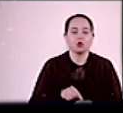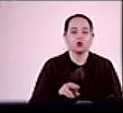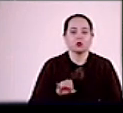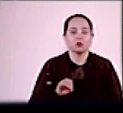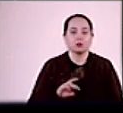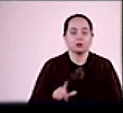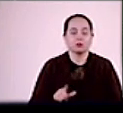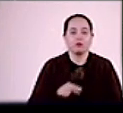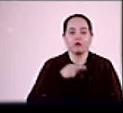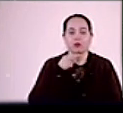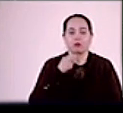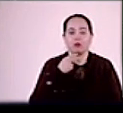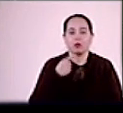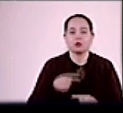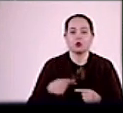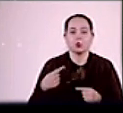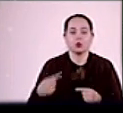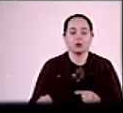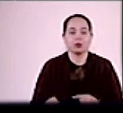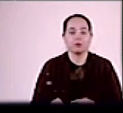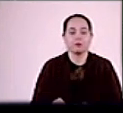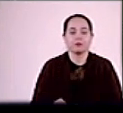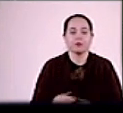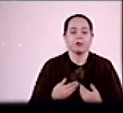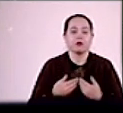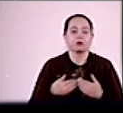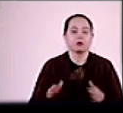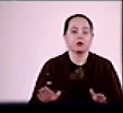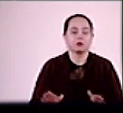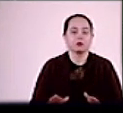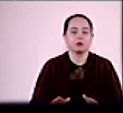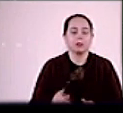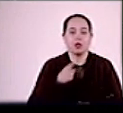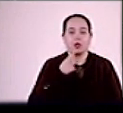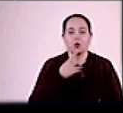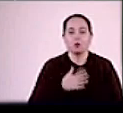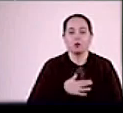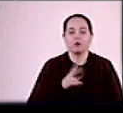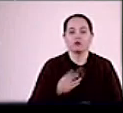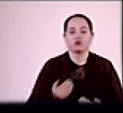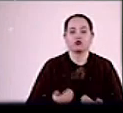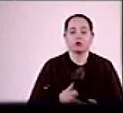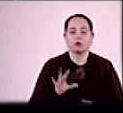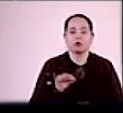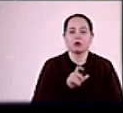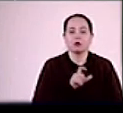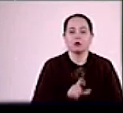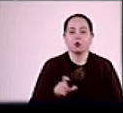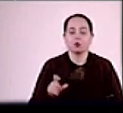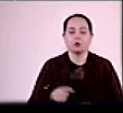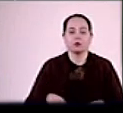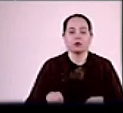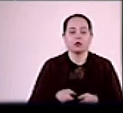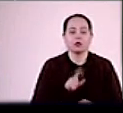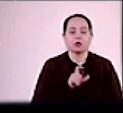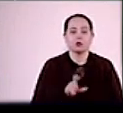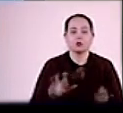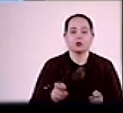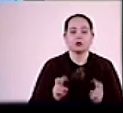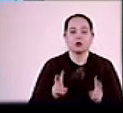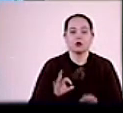чуткость, внимание к другим, открытость, любовь к жизни и людям. Такие люди, как